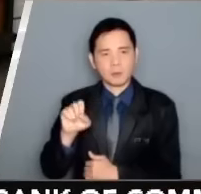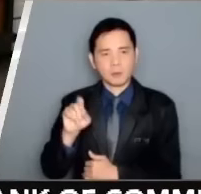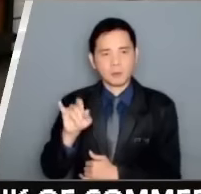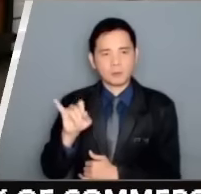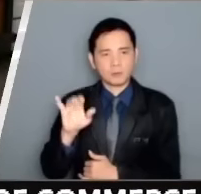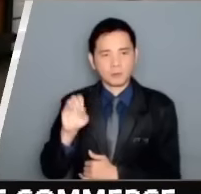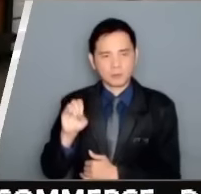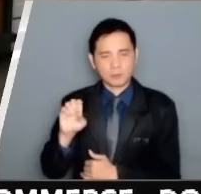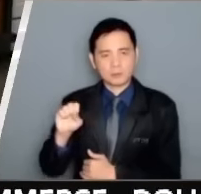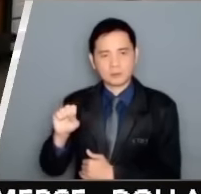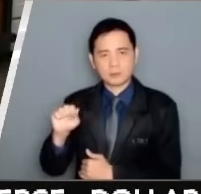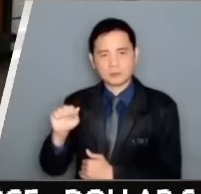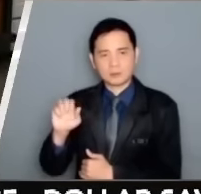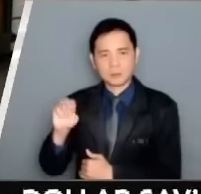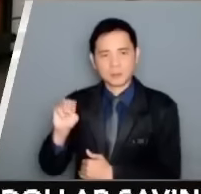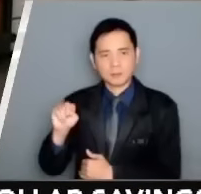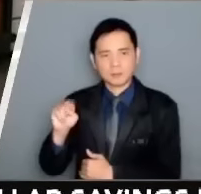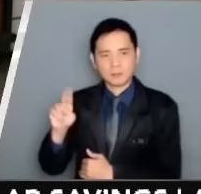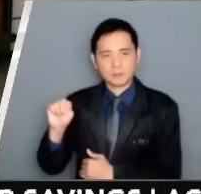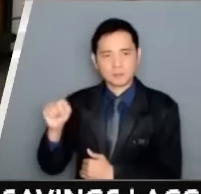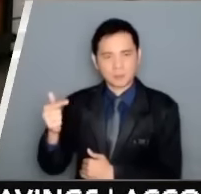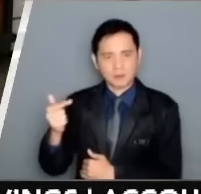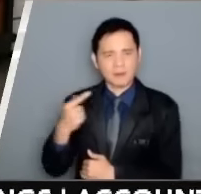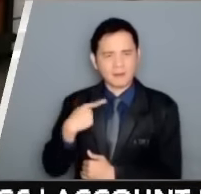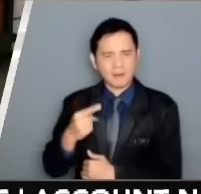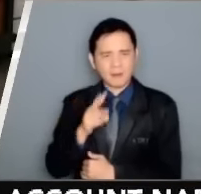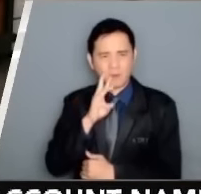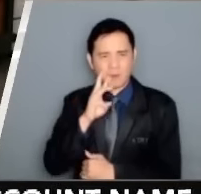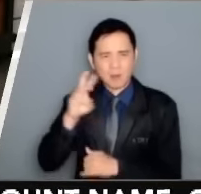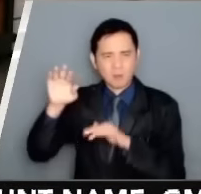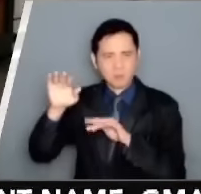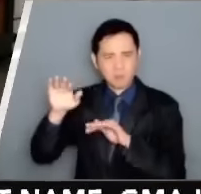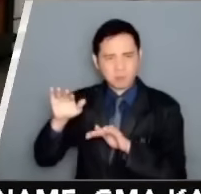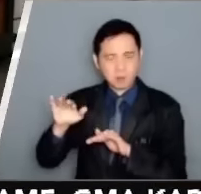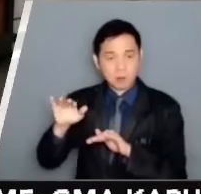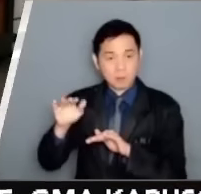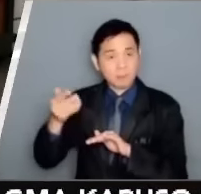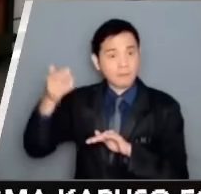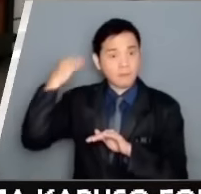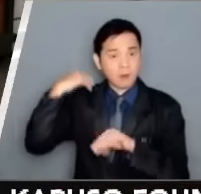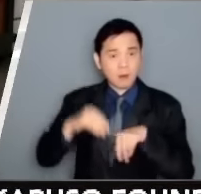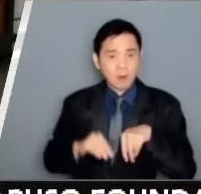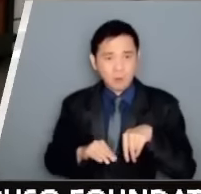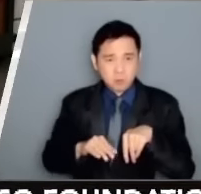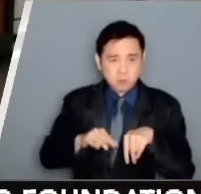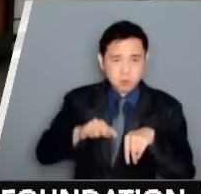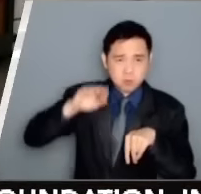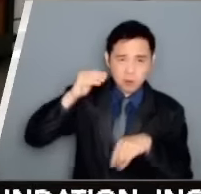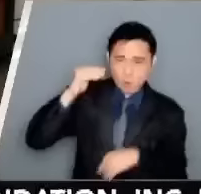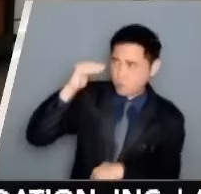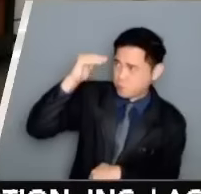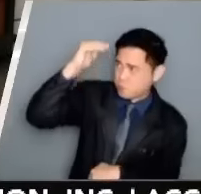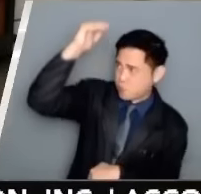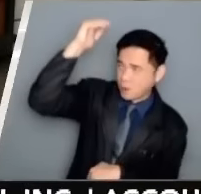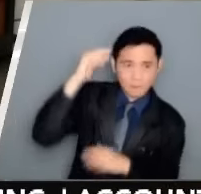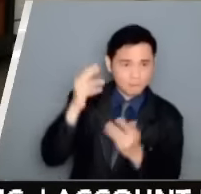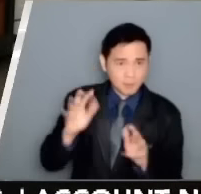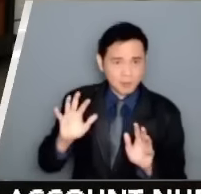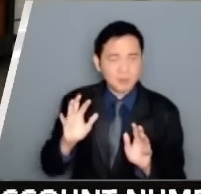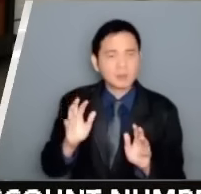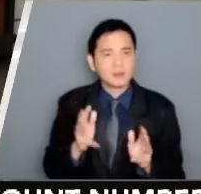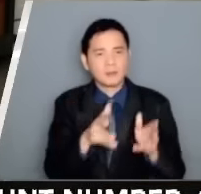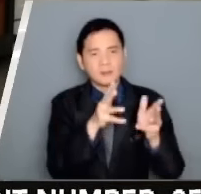pagbaha nitong nagdaang araw at ang lampas taas na ang Lampas tao na taas ng tubig dito ay nag-iwan ng matinding